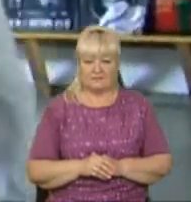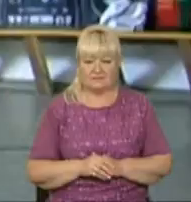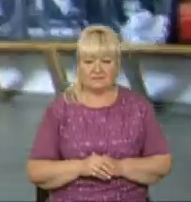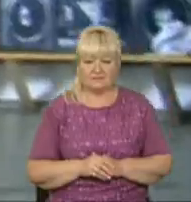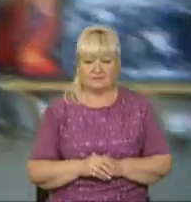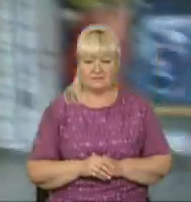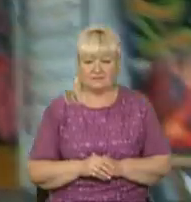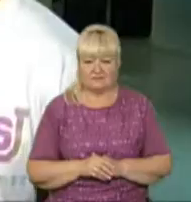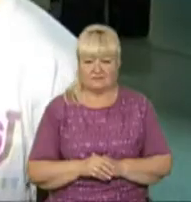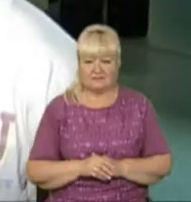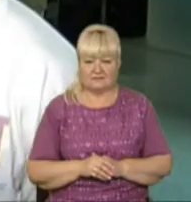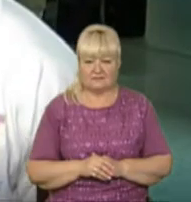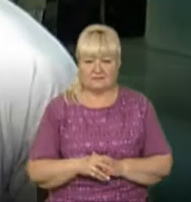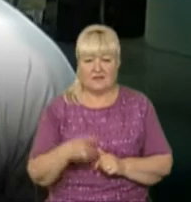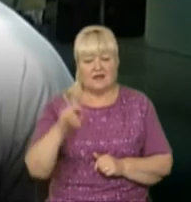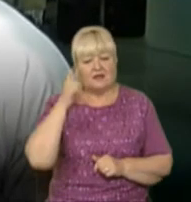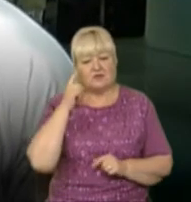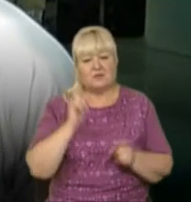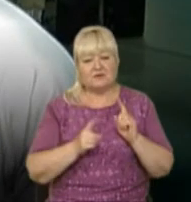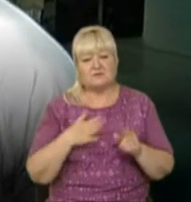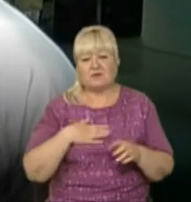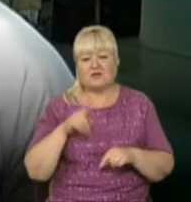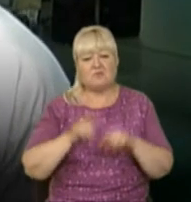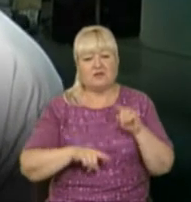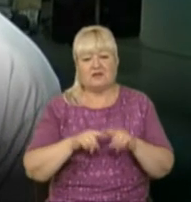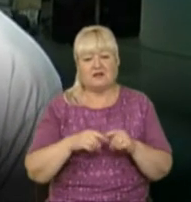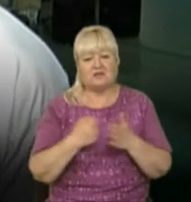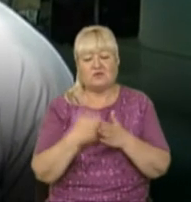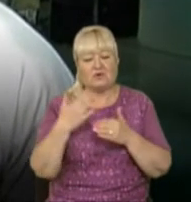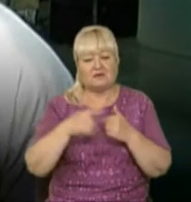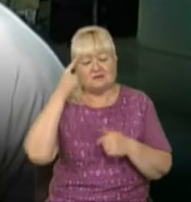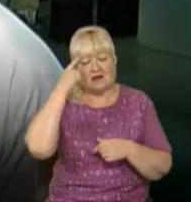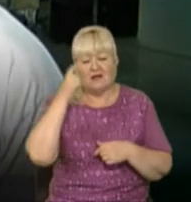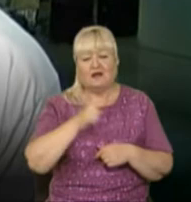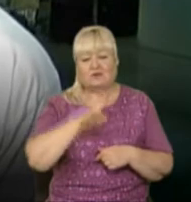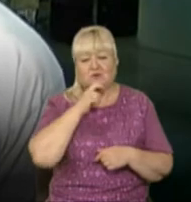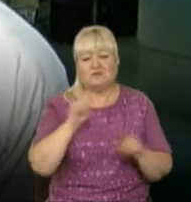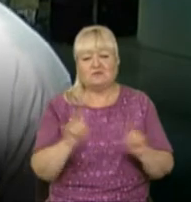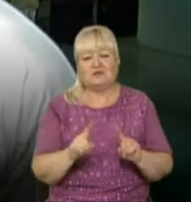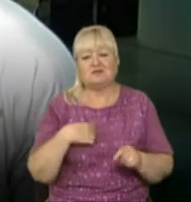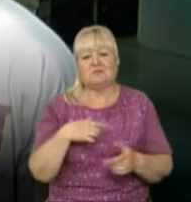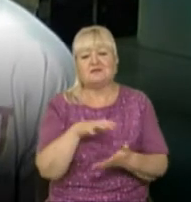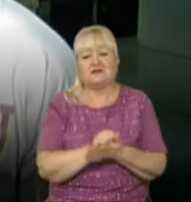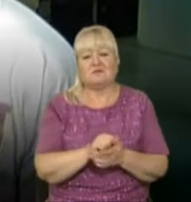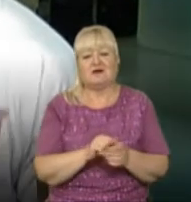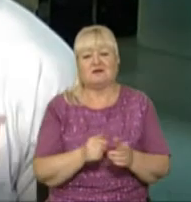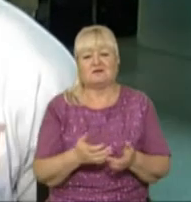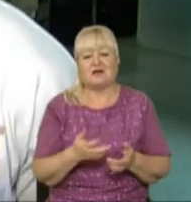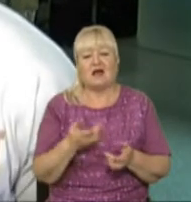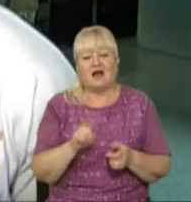окей. Чики хочуть. Я думаю, насправді, що мої рідні не до кінця розуміють, чим я займаюся і хто є в світі. Ось, але в мене